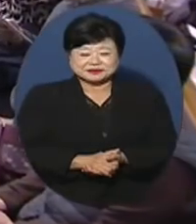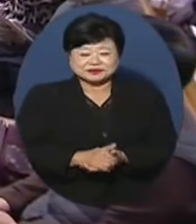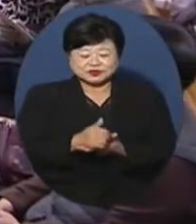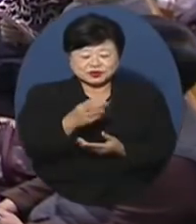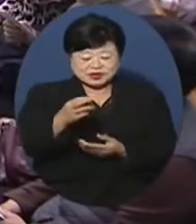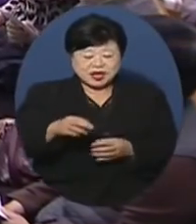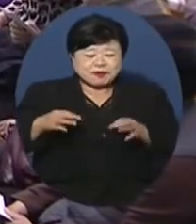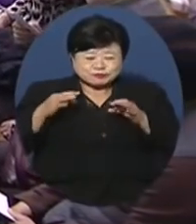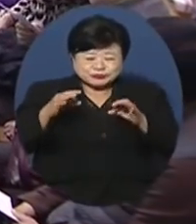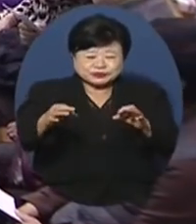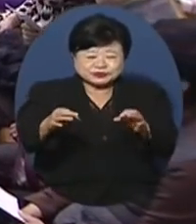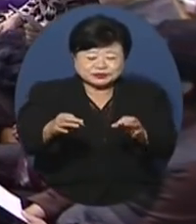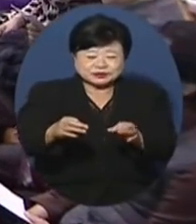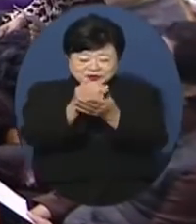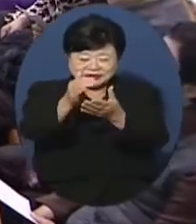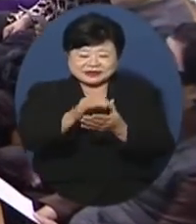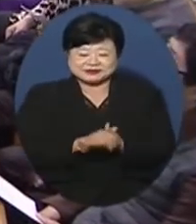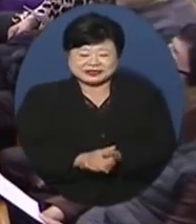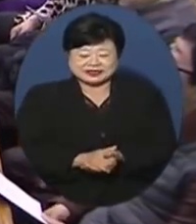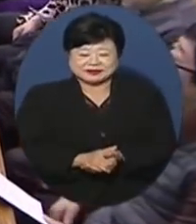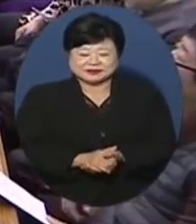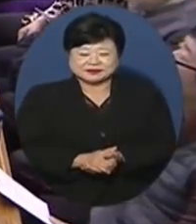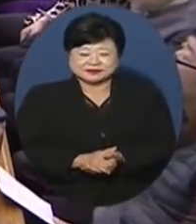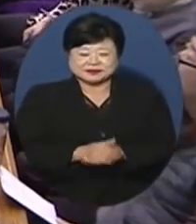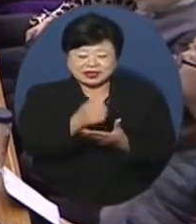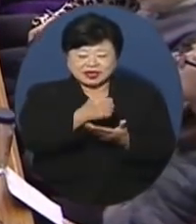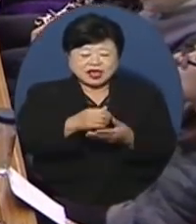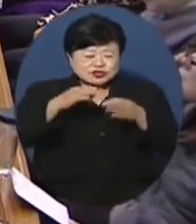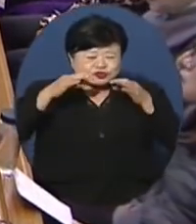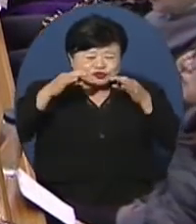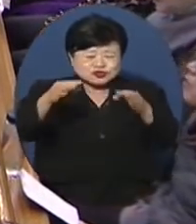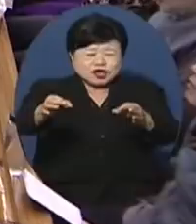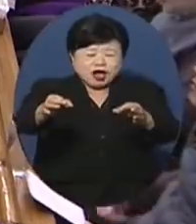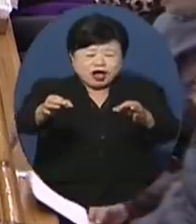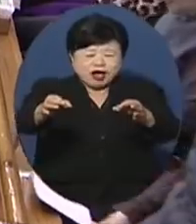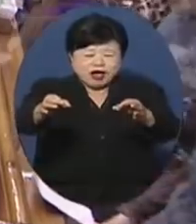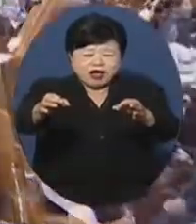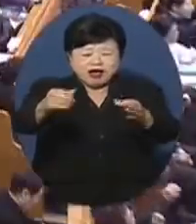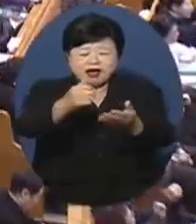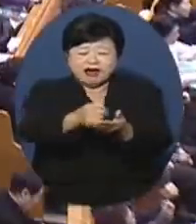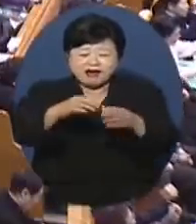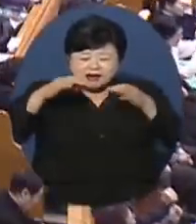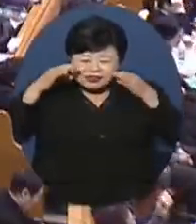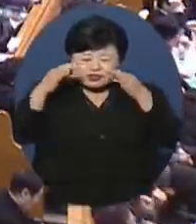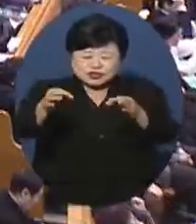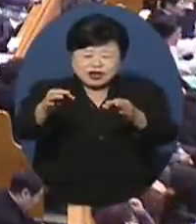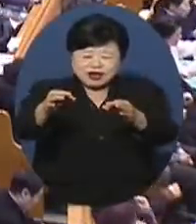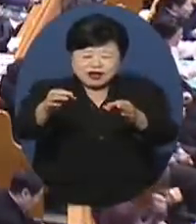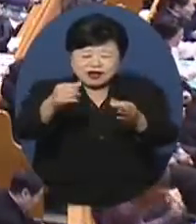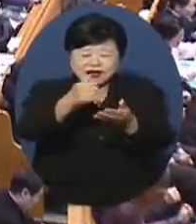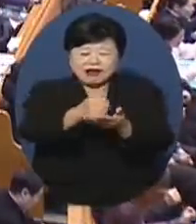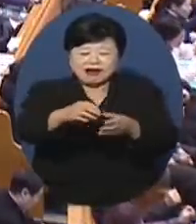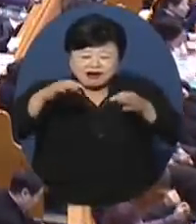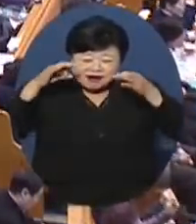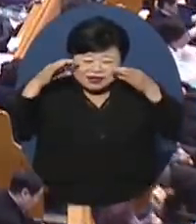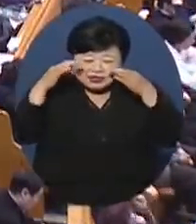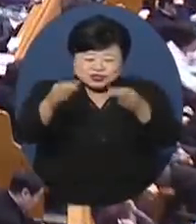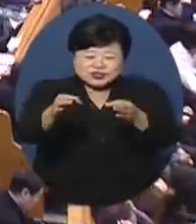세 번 부르고 잠시 동안 기도를 하십시다. 주여,